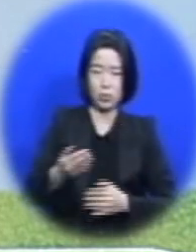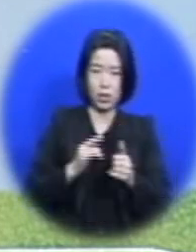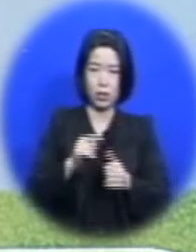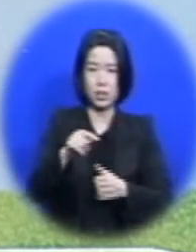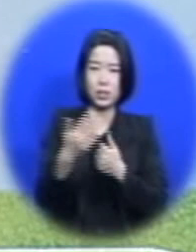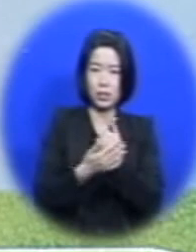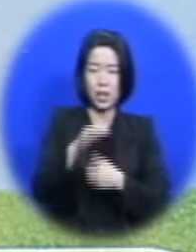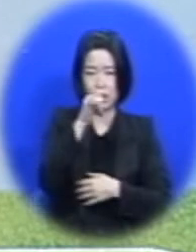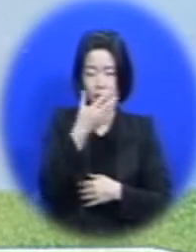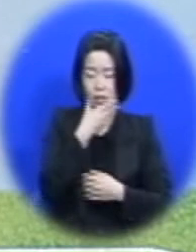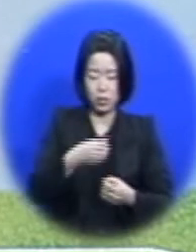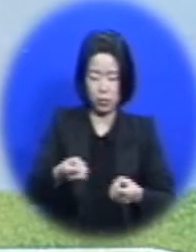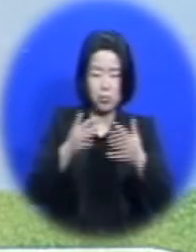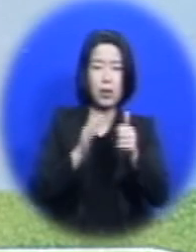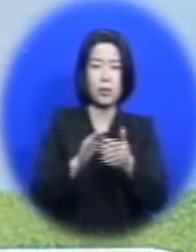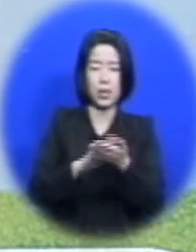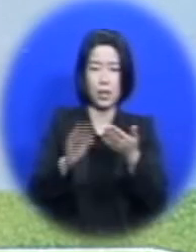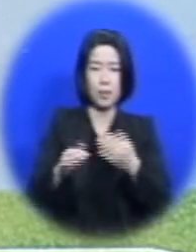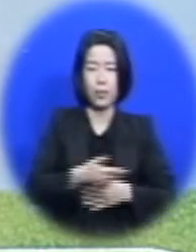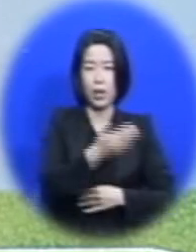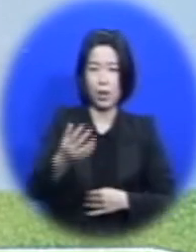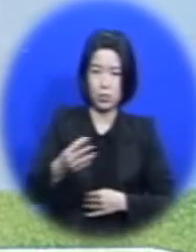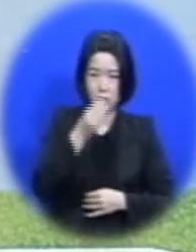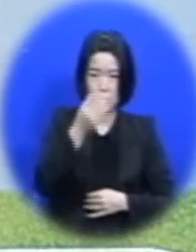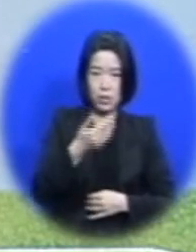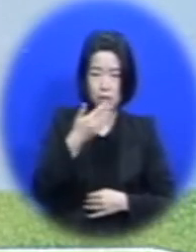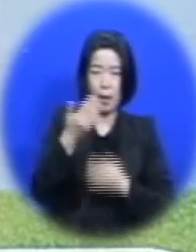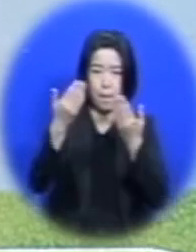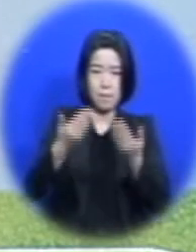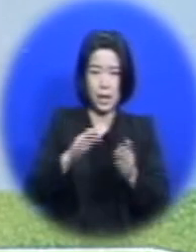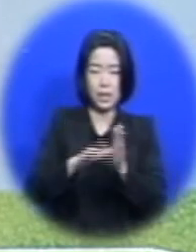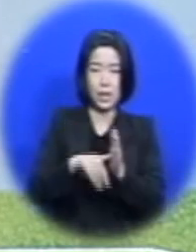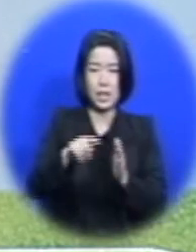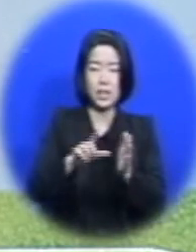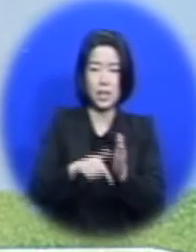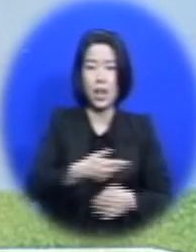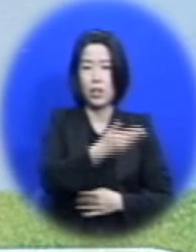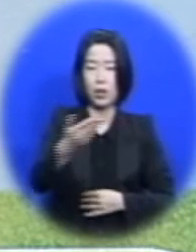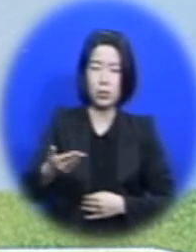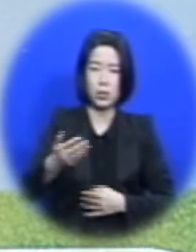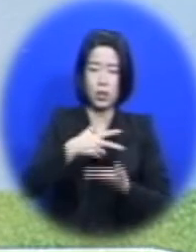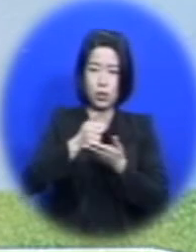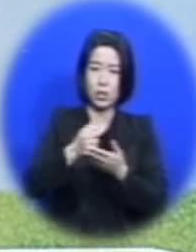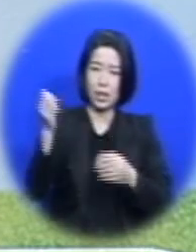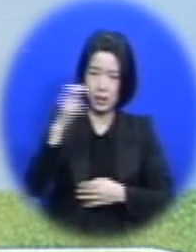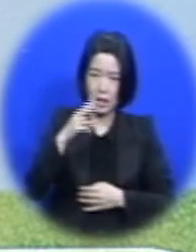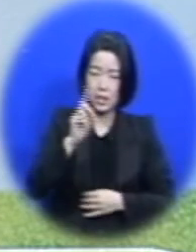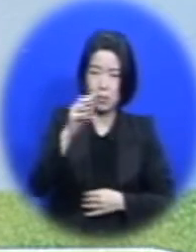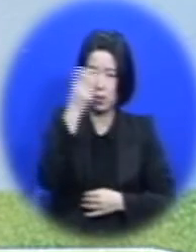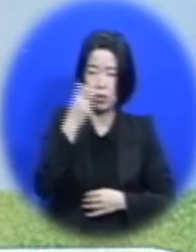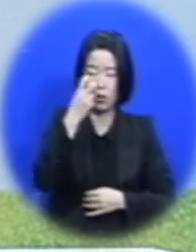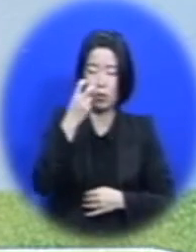은혜가 있기를 축복합니다 여러분 성장 받으실 때 이 시간은 여러분이 주님과 다시 한 번 점검 하는